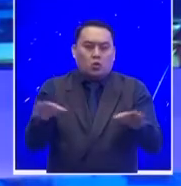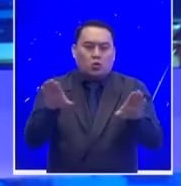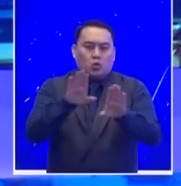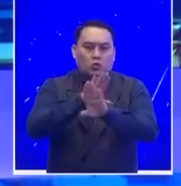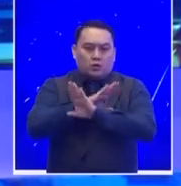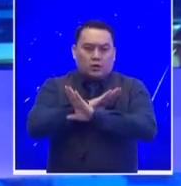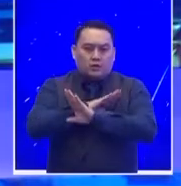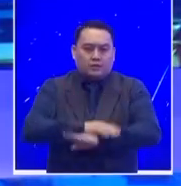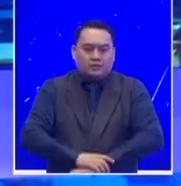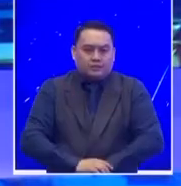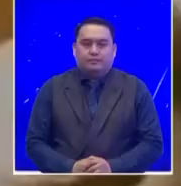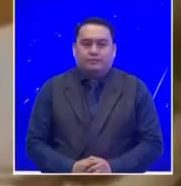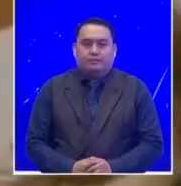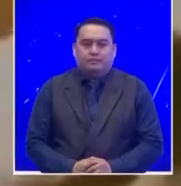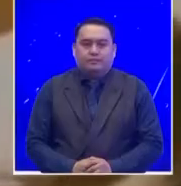қаза тапты.